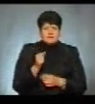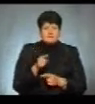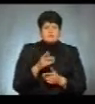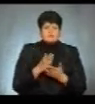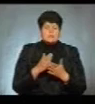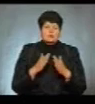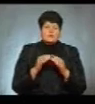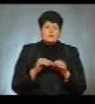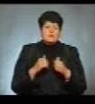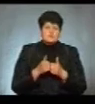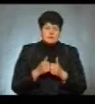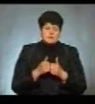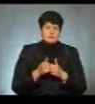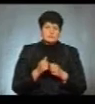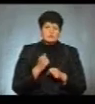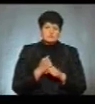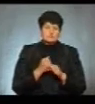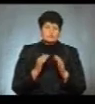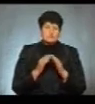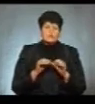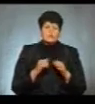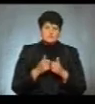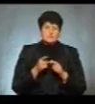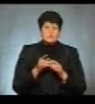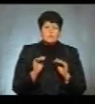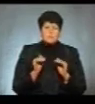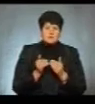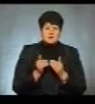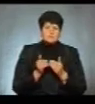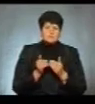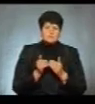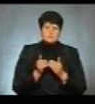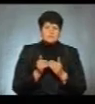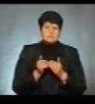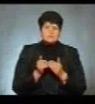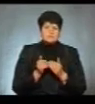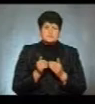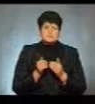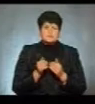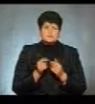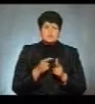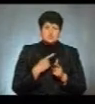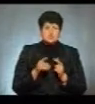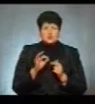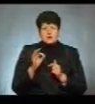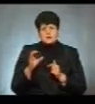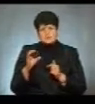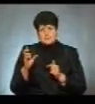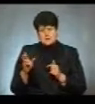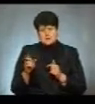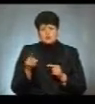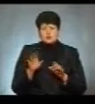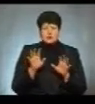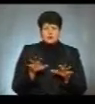будинковий комітет, але функції будинкового комітету, вони обмежені відносно функції ОСББ. Далі, то, що